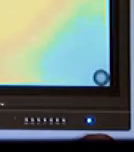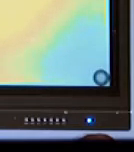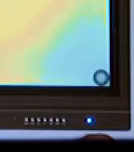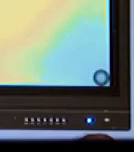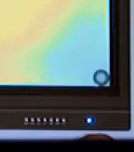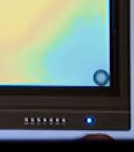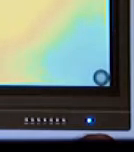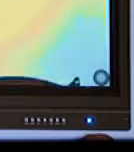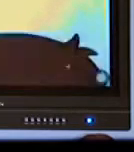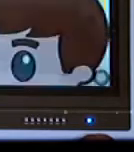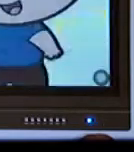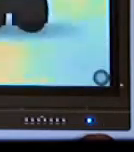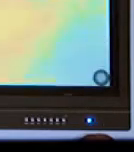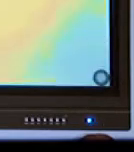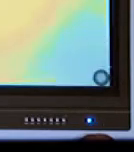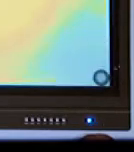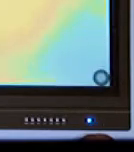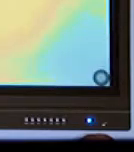кто?